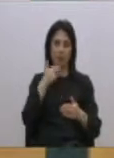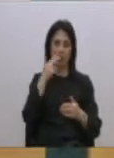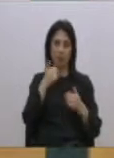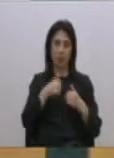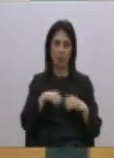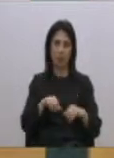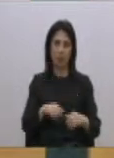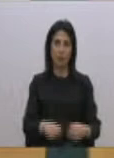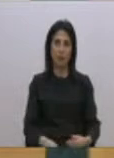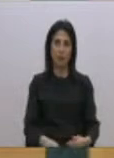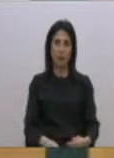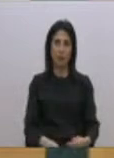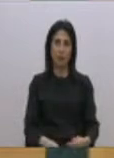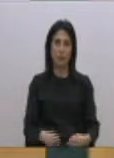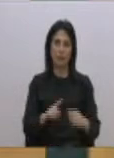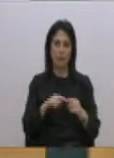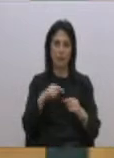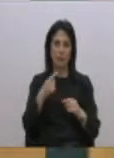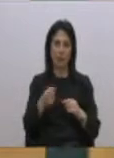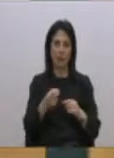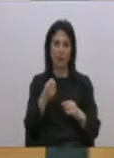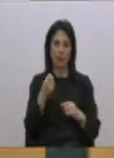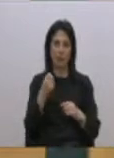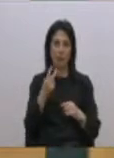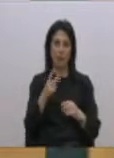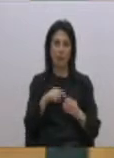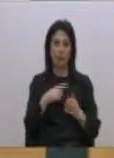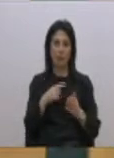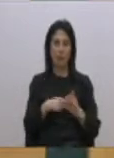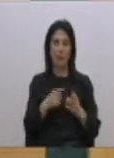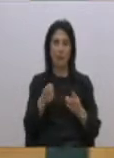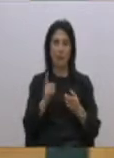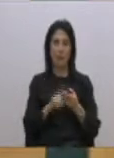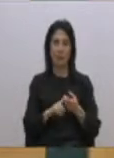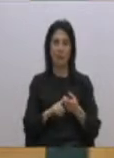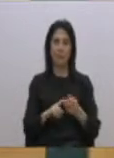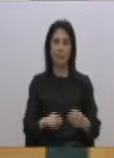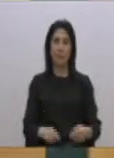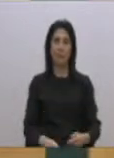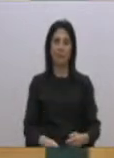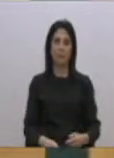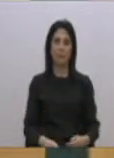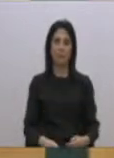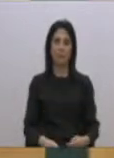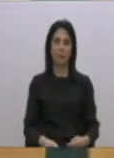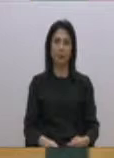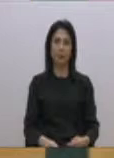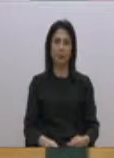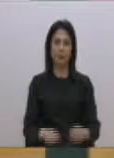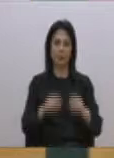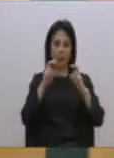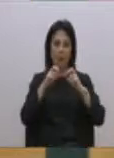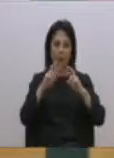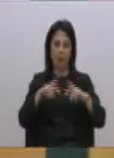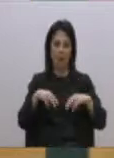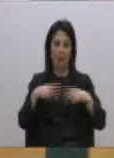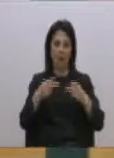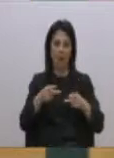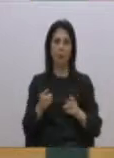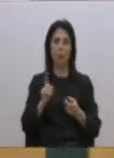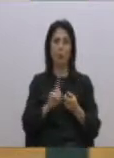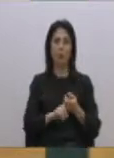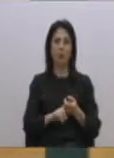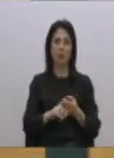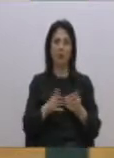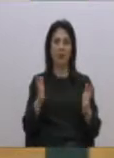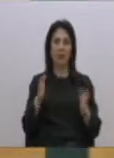კომისიას. შემდეგი მე12 საკითხი უკავშირდება იმას, რომ გადახედილ იქნეს